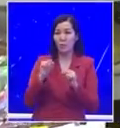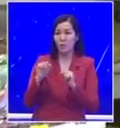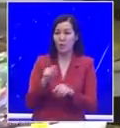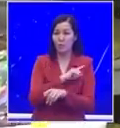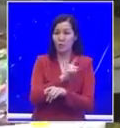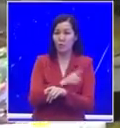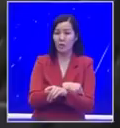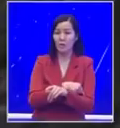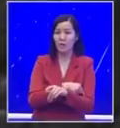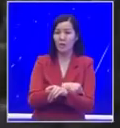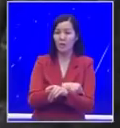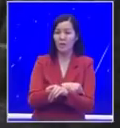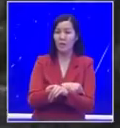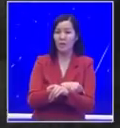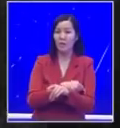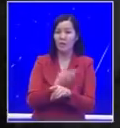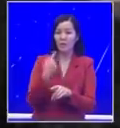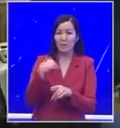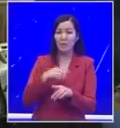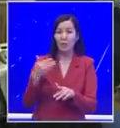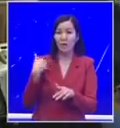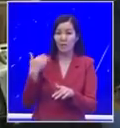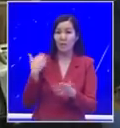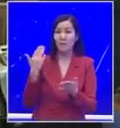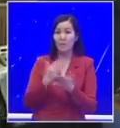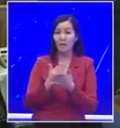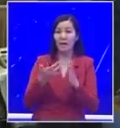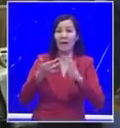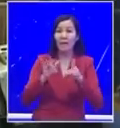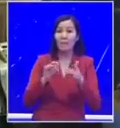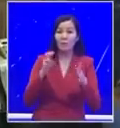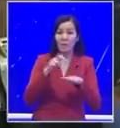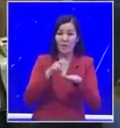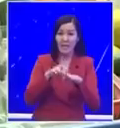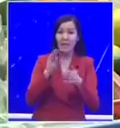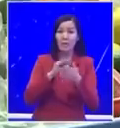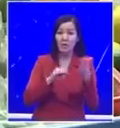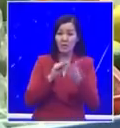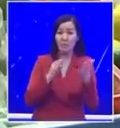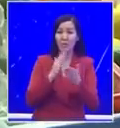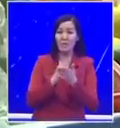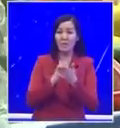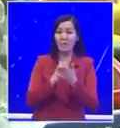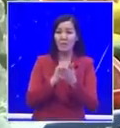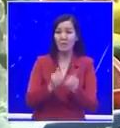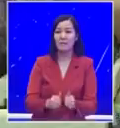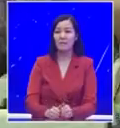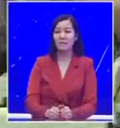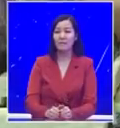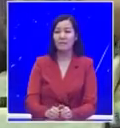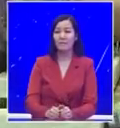қан қысымын қалыпты ұстауға көмектеседі. Оны ғаламторда дәрігерлер де жарыса жазып жатыр. Саудагерлер де жоққа